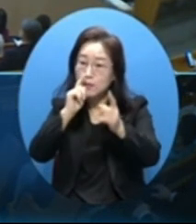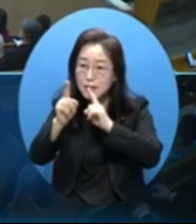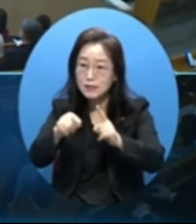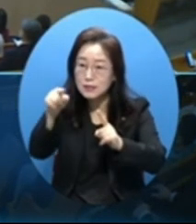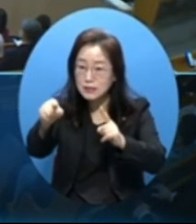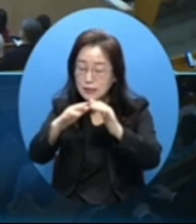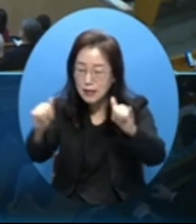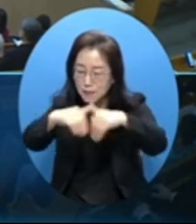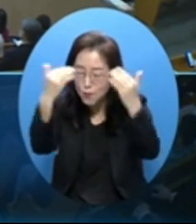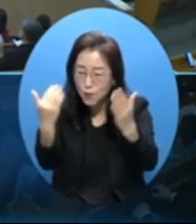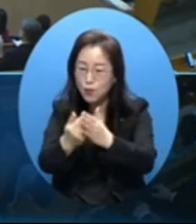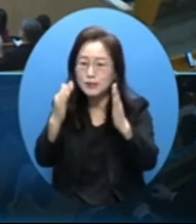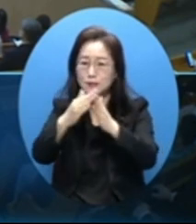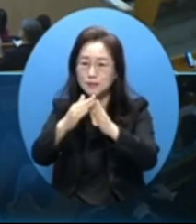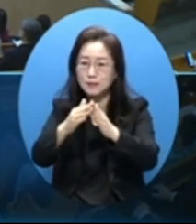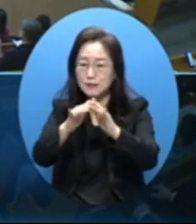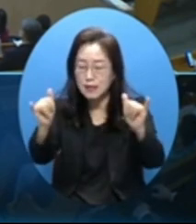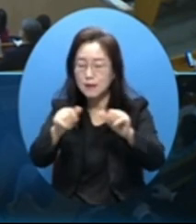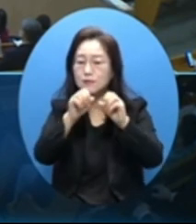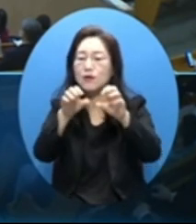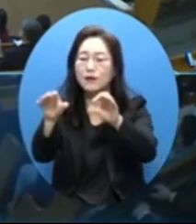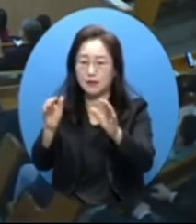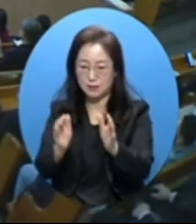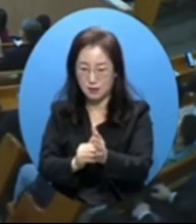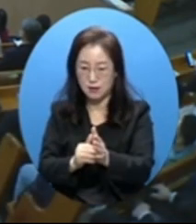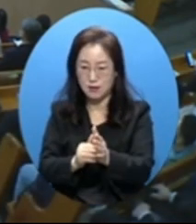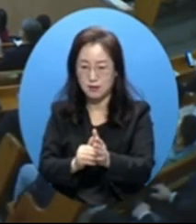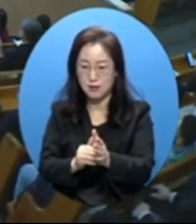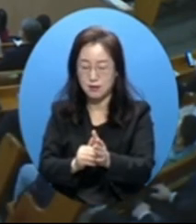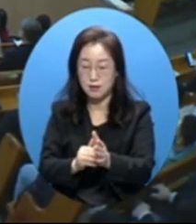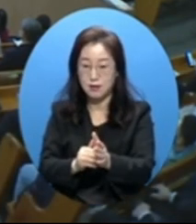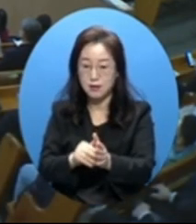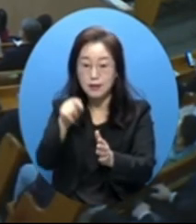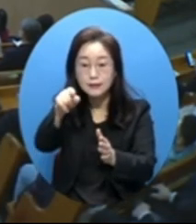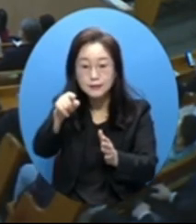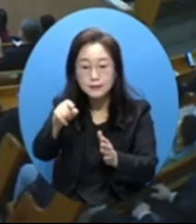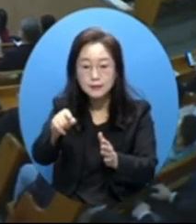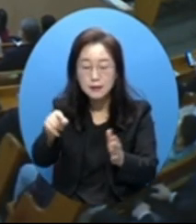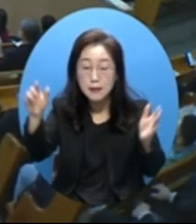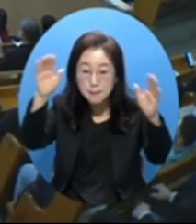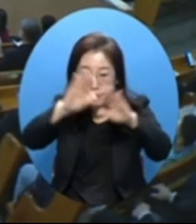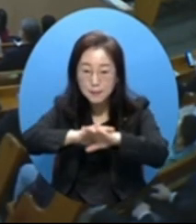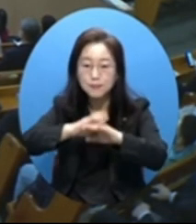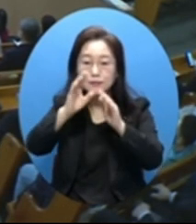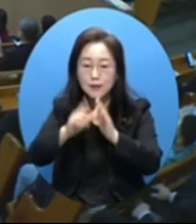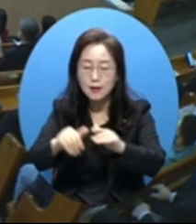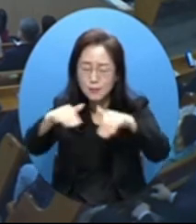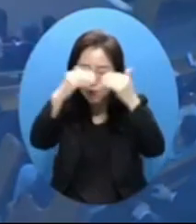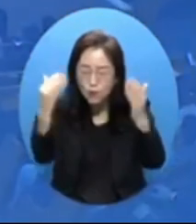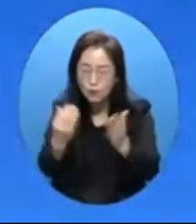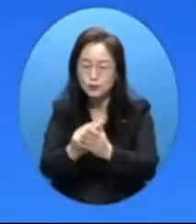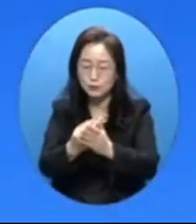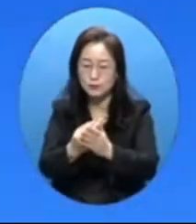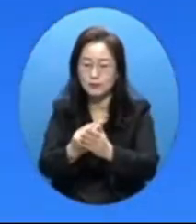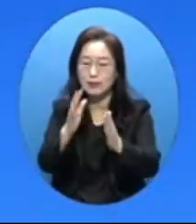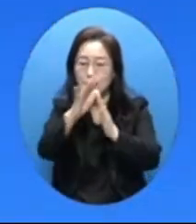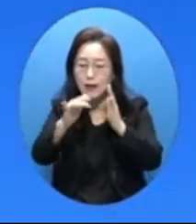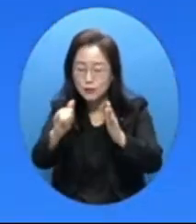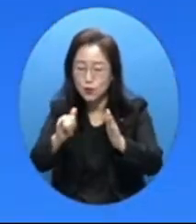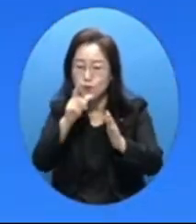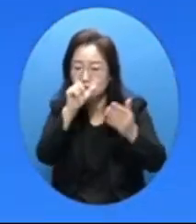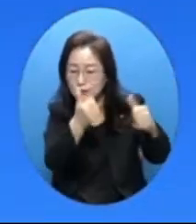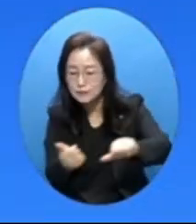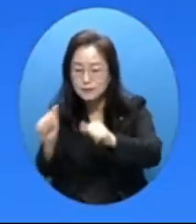그 집에 있는 모든 사람에게 전하더라 그날 밤에 온 간수의 가족들이 아침을